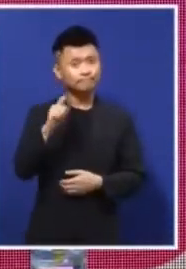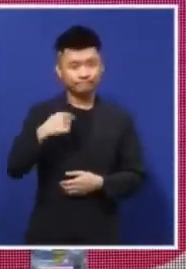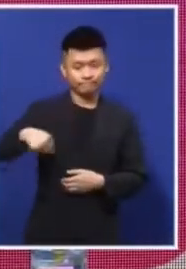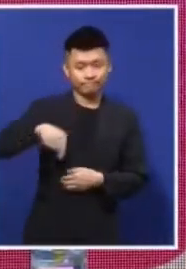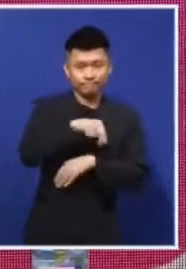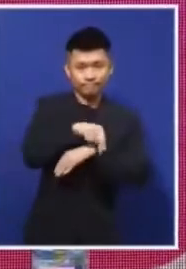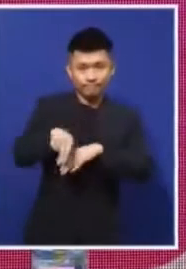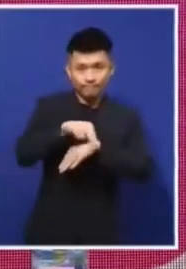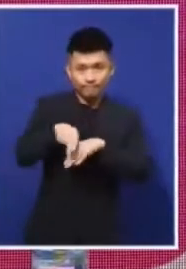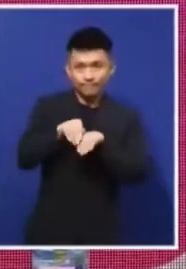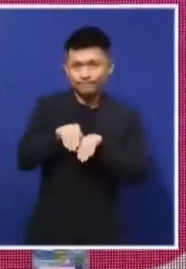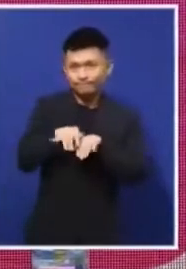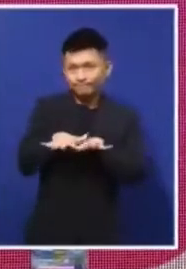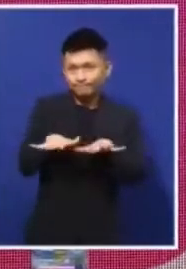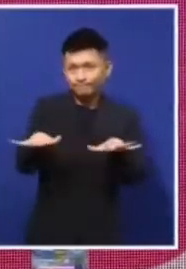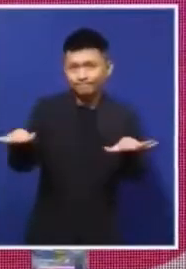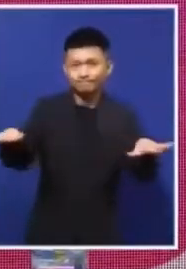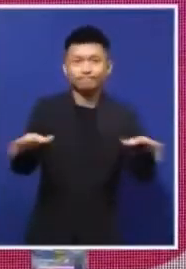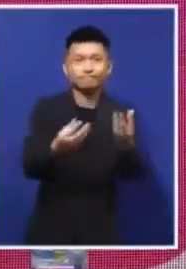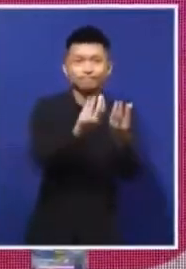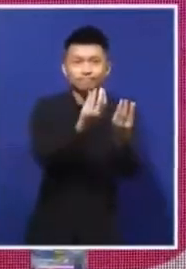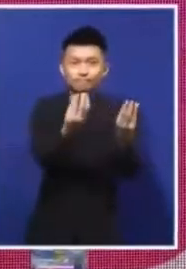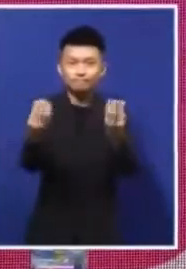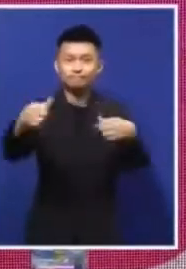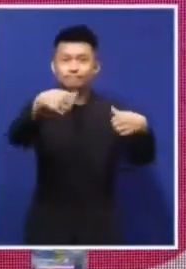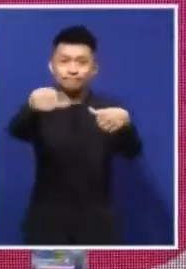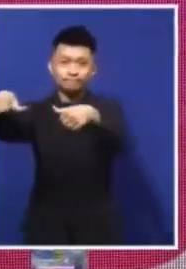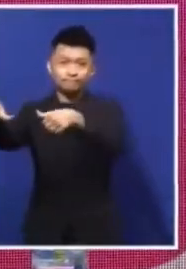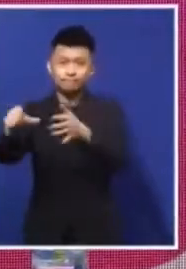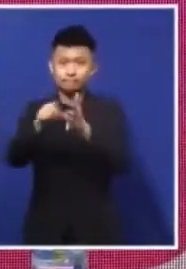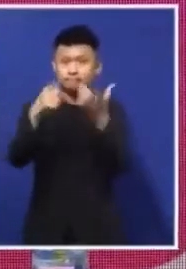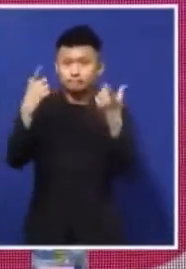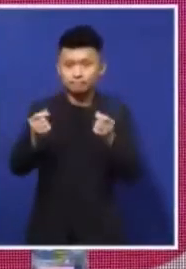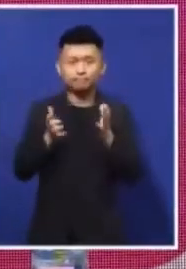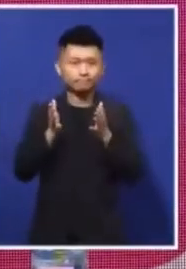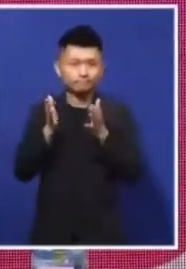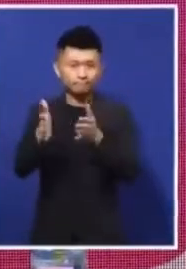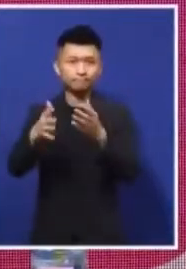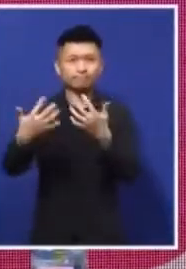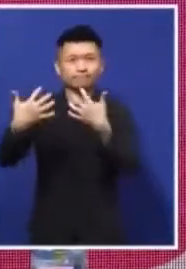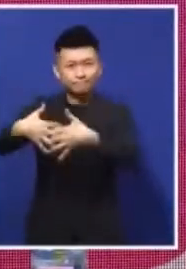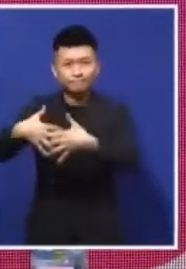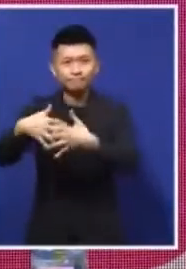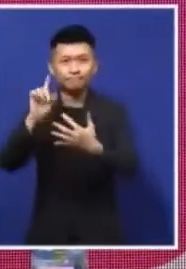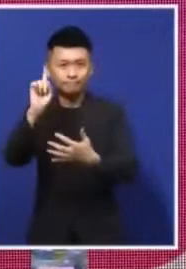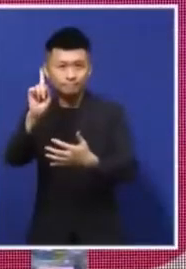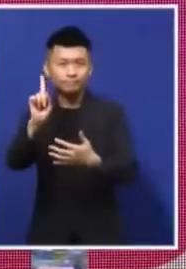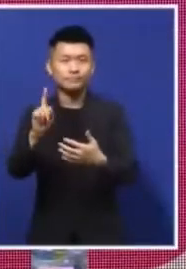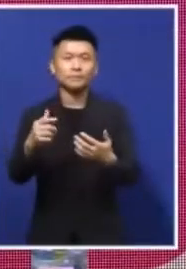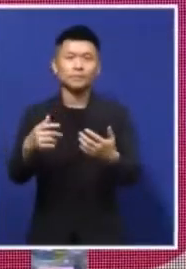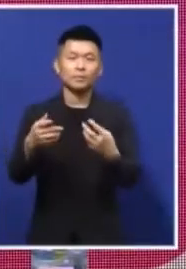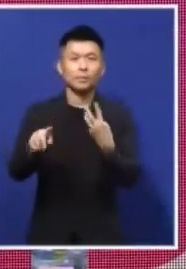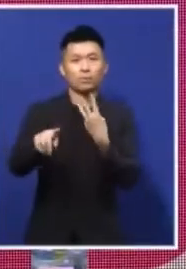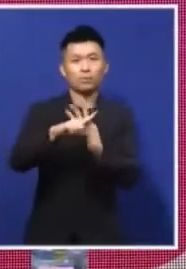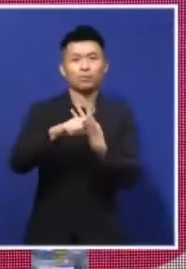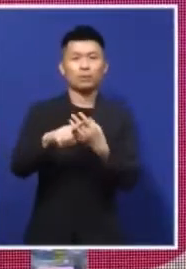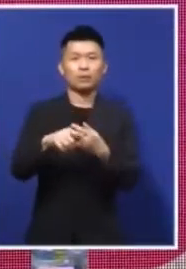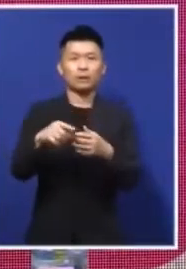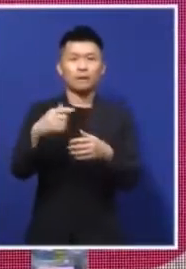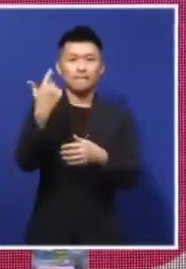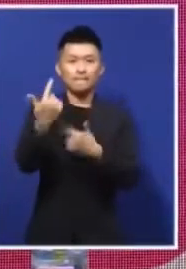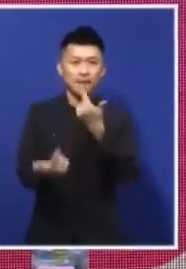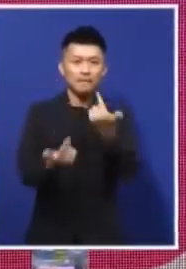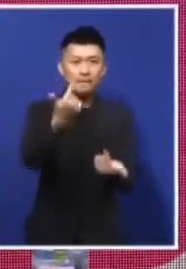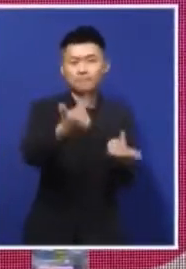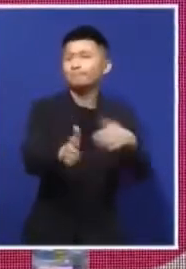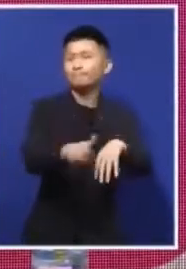分散式的数位绑定，所以它不会同时全部都宕机，或者不会同时全部都限速，而是说